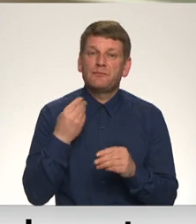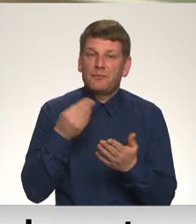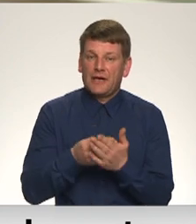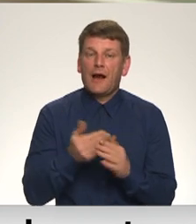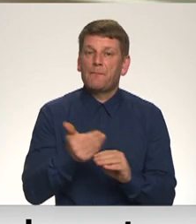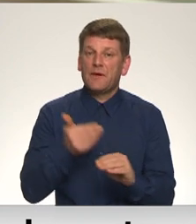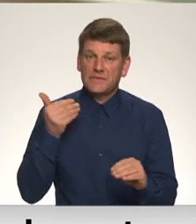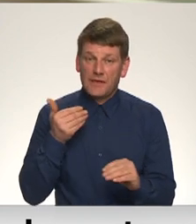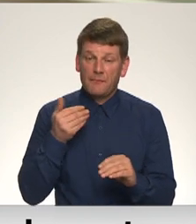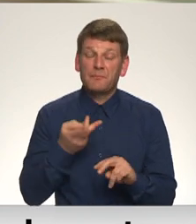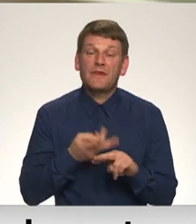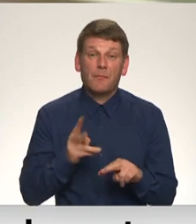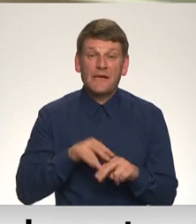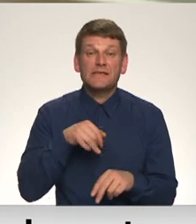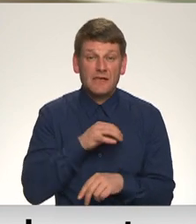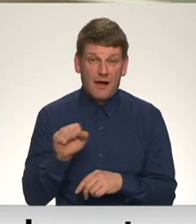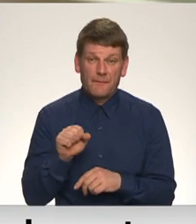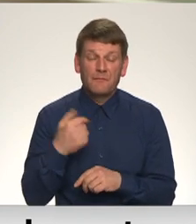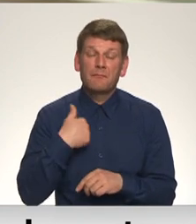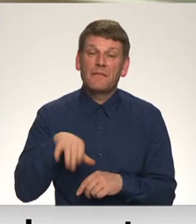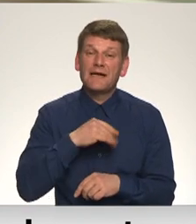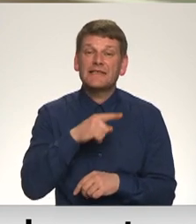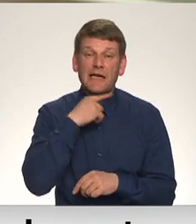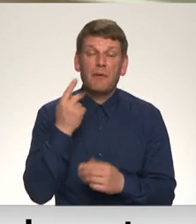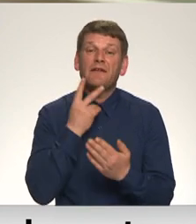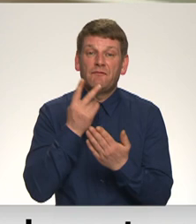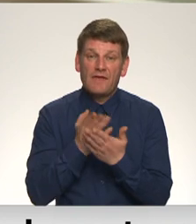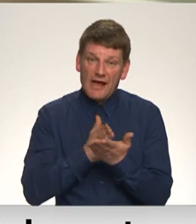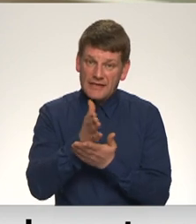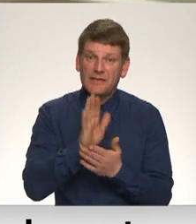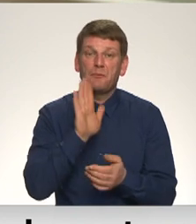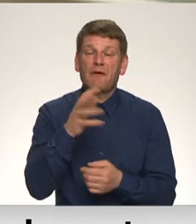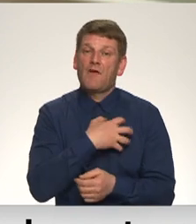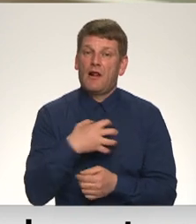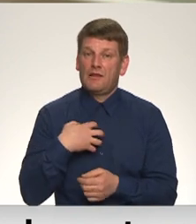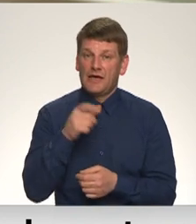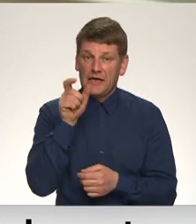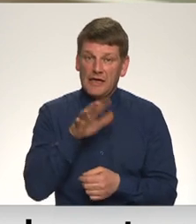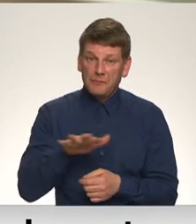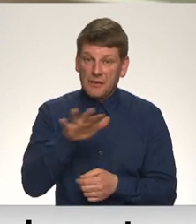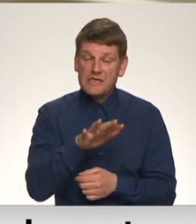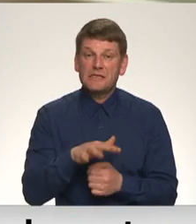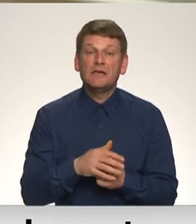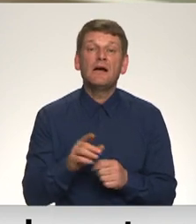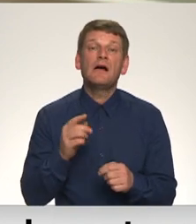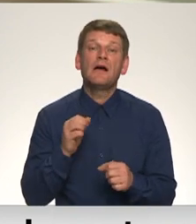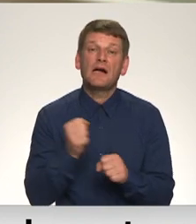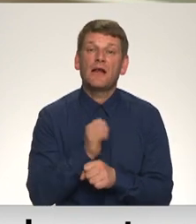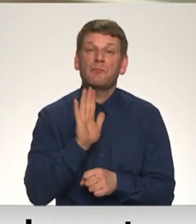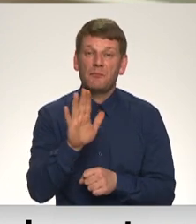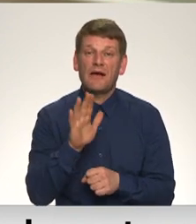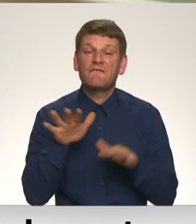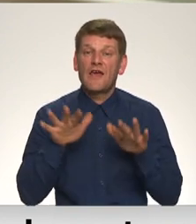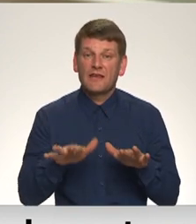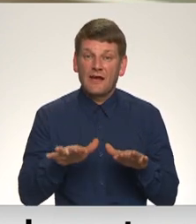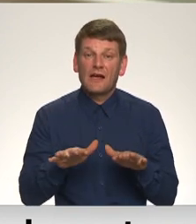tam. Tāpēc, jā, mēs gribētu vērsties gan pie valdības, gan pie